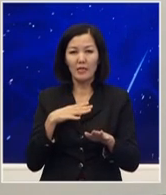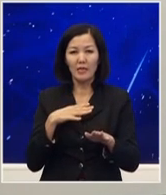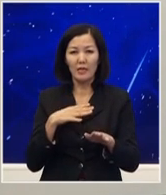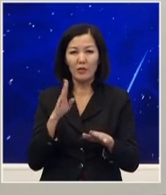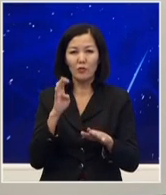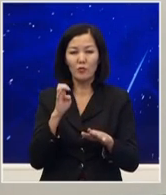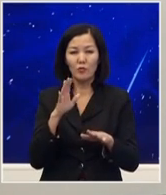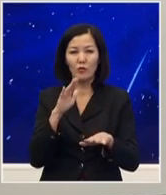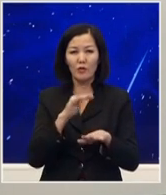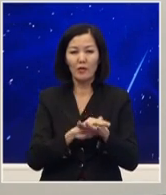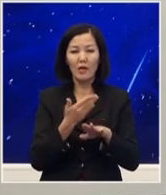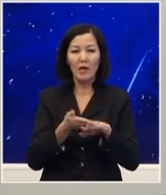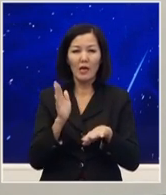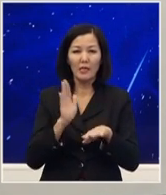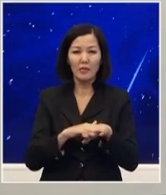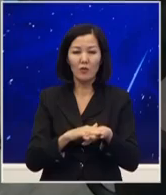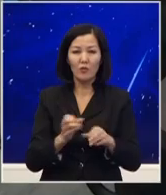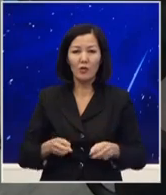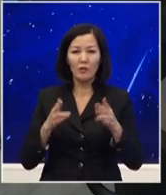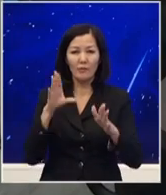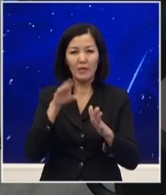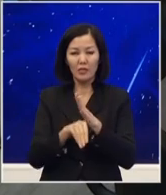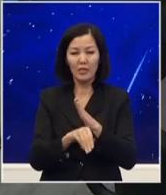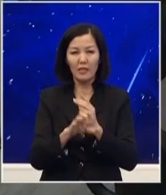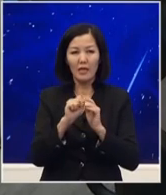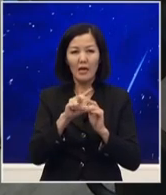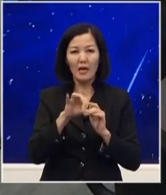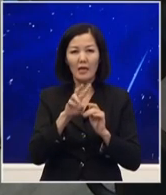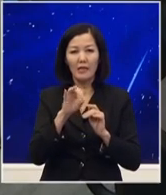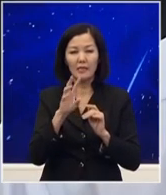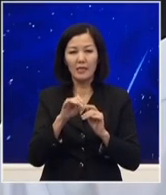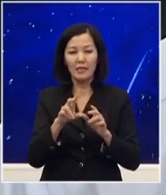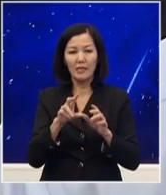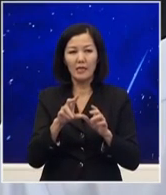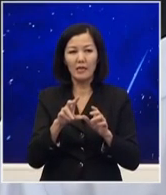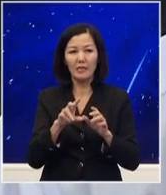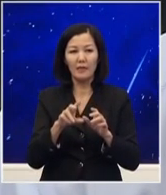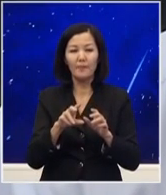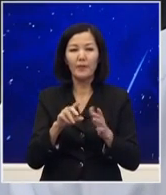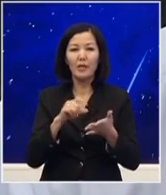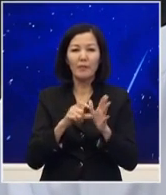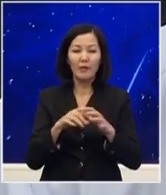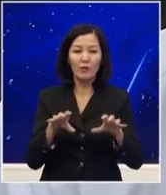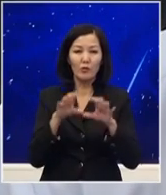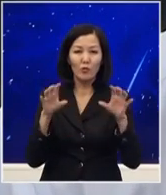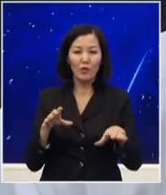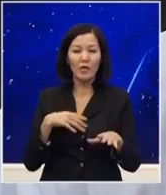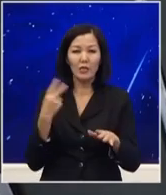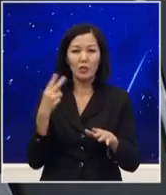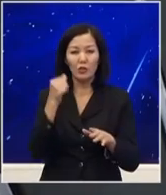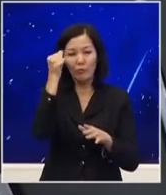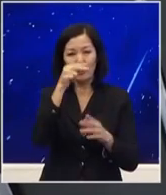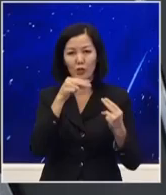дерегі ауыр және аса ауыр санатқа жатады. Александр Ким облыстық заңгерлік палата кеңесінің төрағасы. Бұл салада 20 жылдан